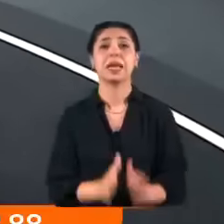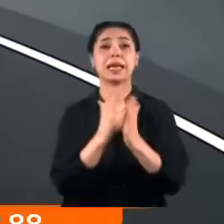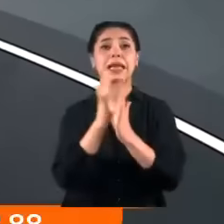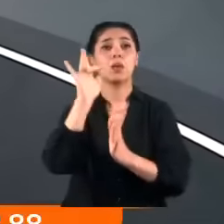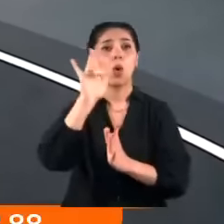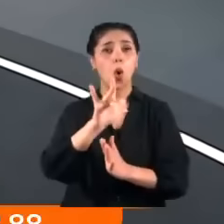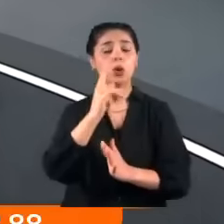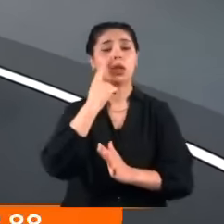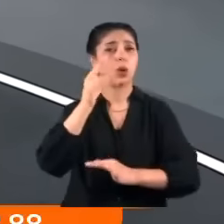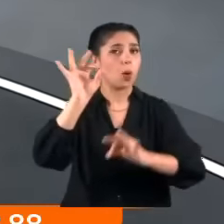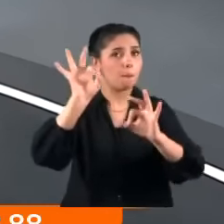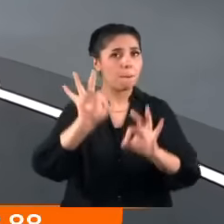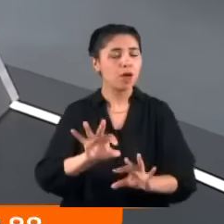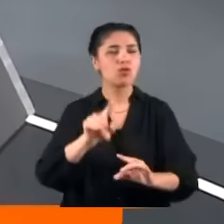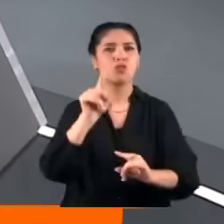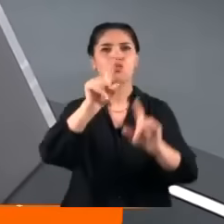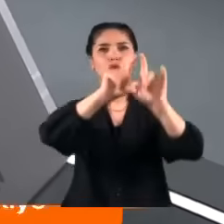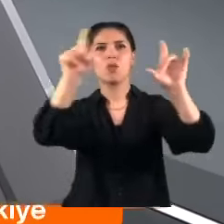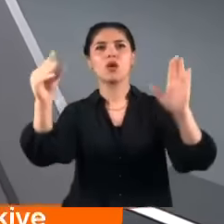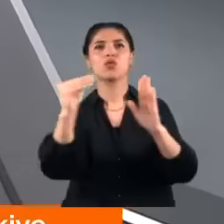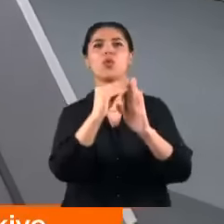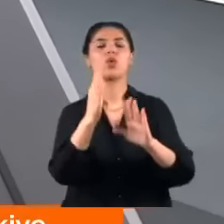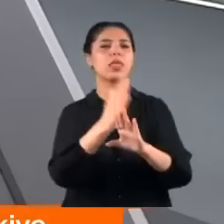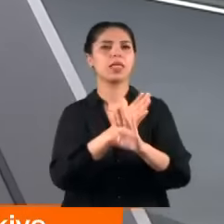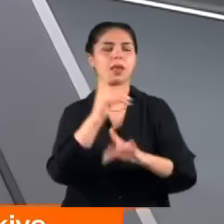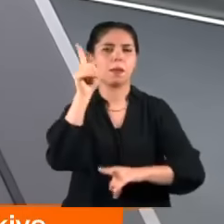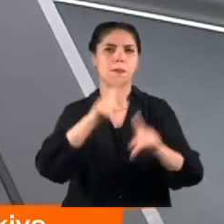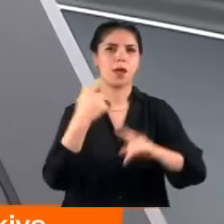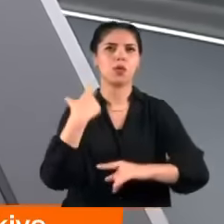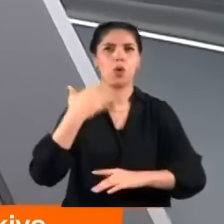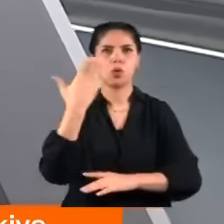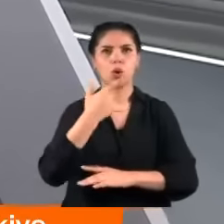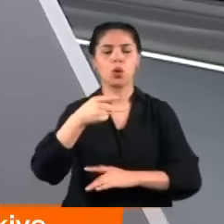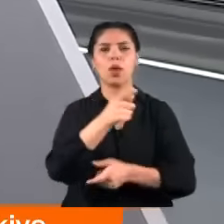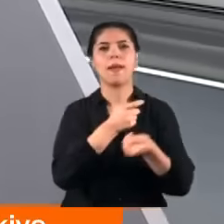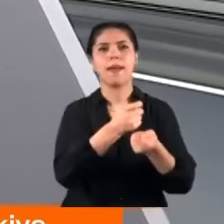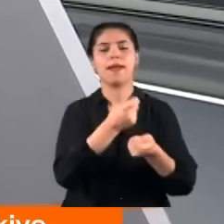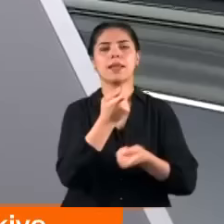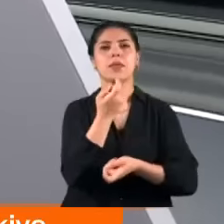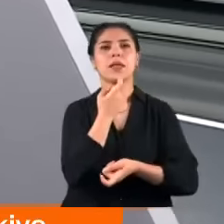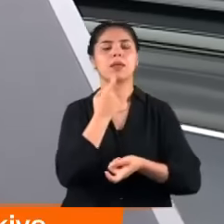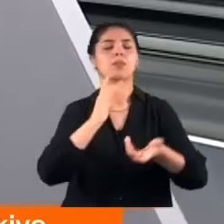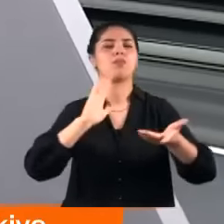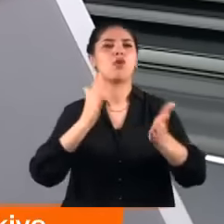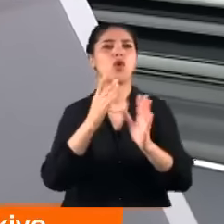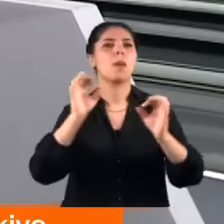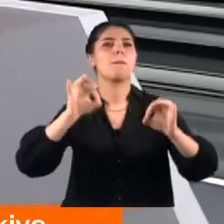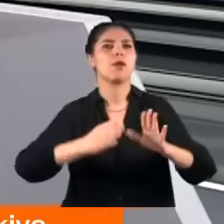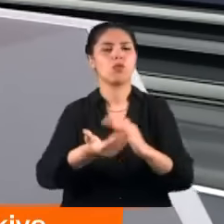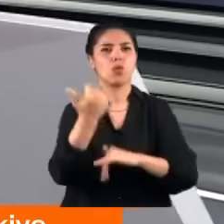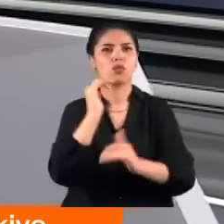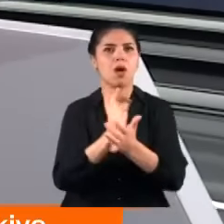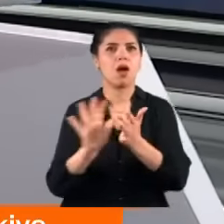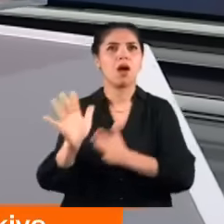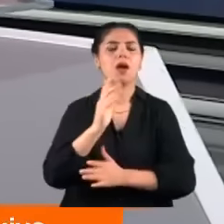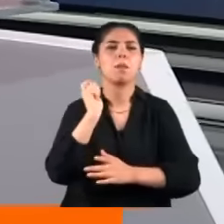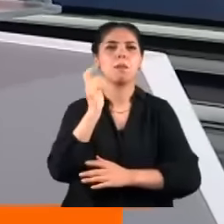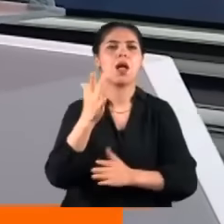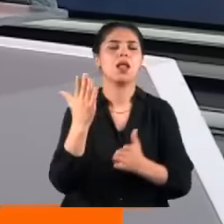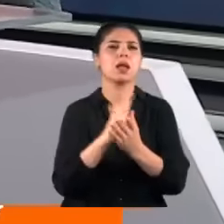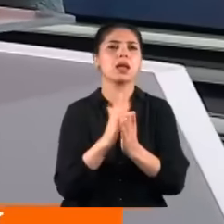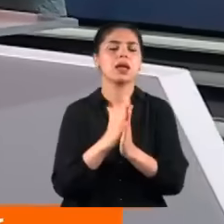Kitabın ortasından başladılar. Bu başlığı attık çünkü bazı özel okullar daha eğitim öğretim dönemi başlamadan velilerden fahiş kitap